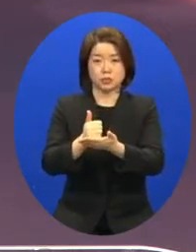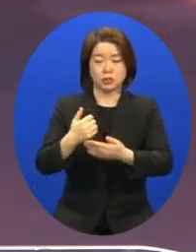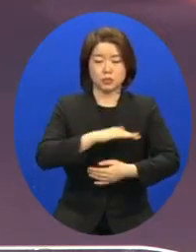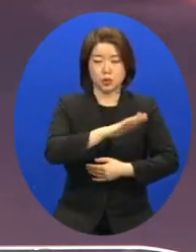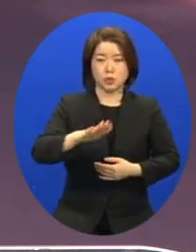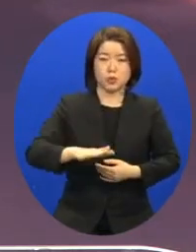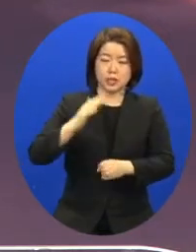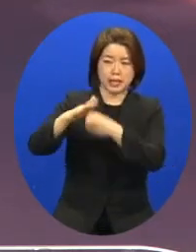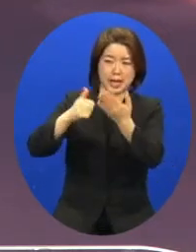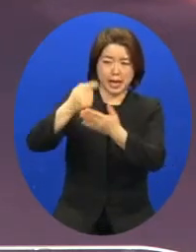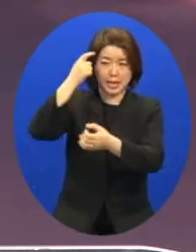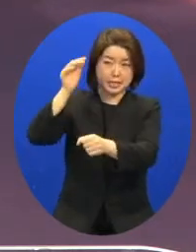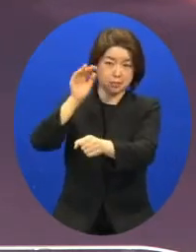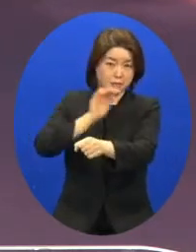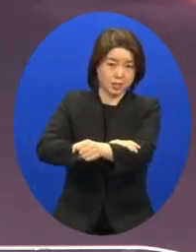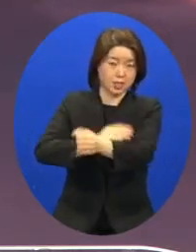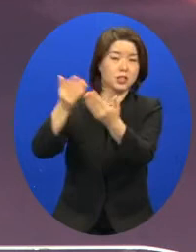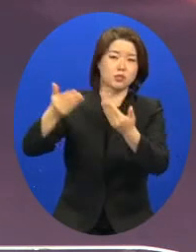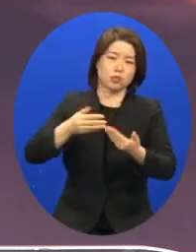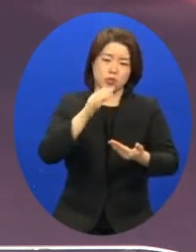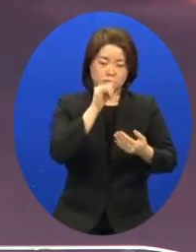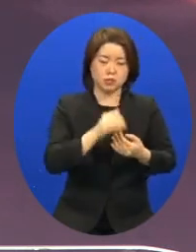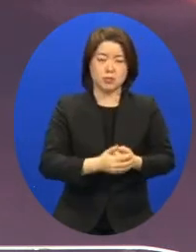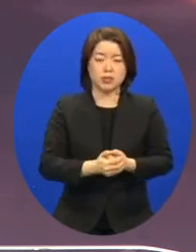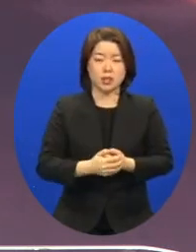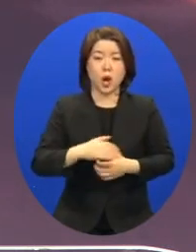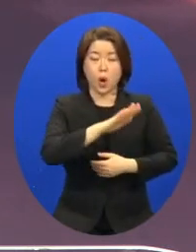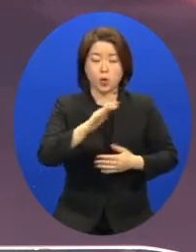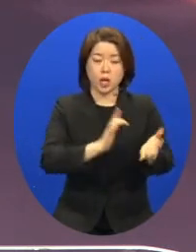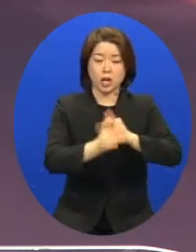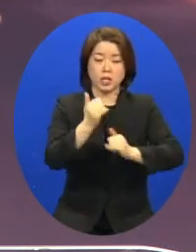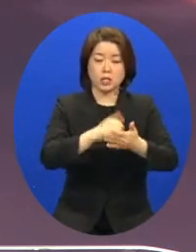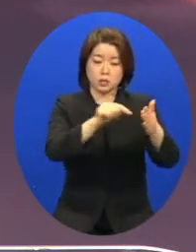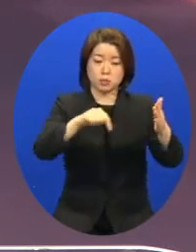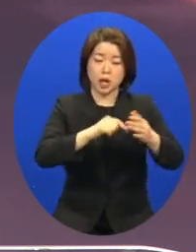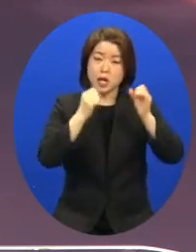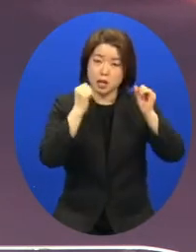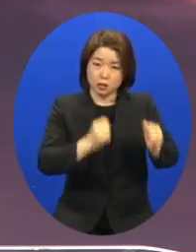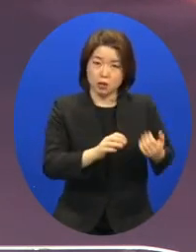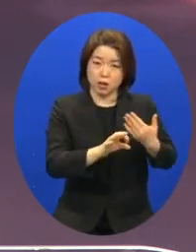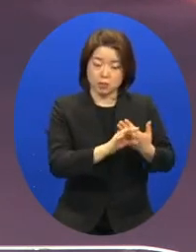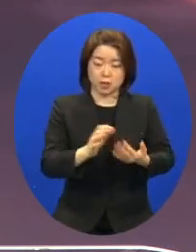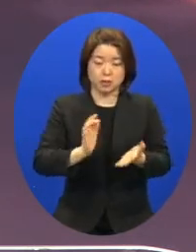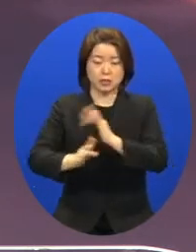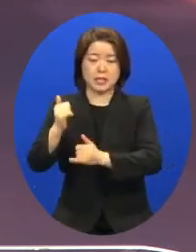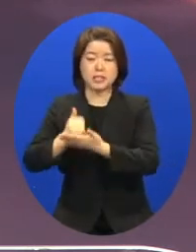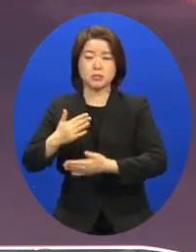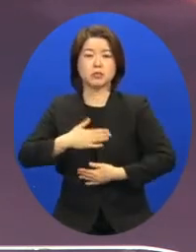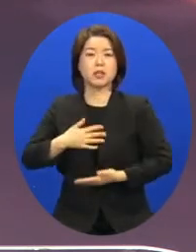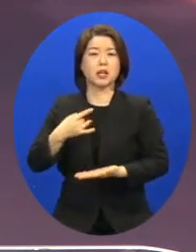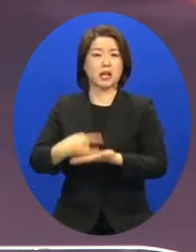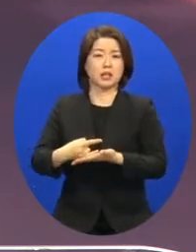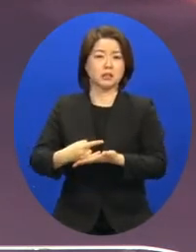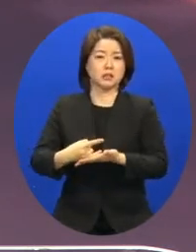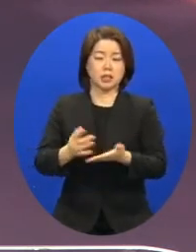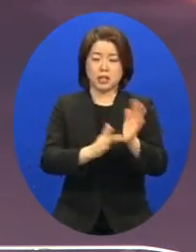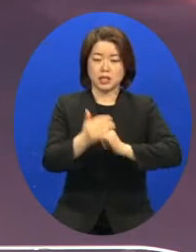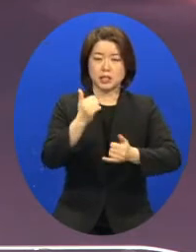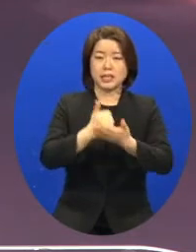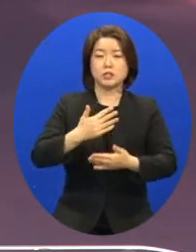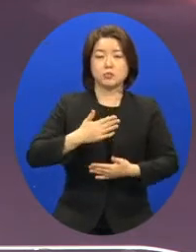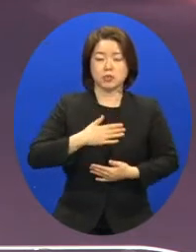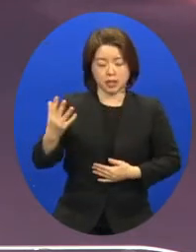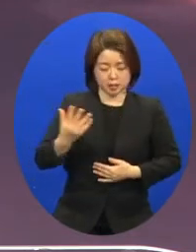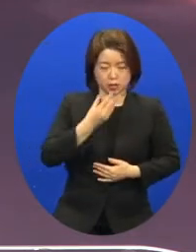우리에게 하나님의 지혜가 되세요. 우리가 예수님 안에 거하면 예수님이 나의 의예요. 예수님이 나의